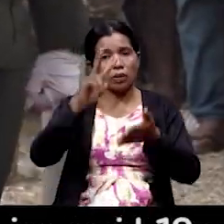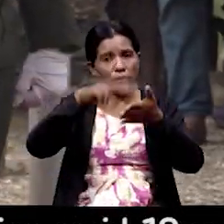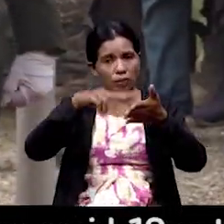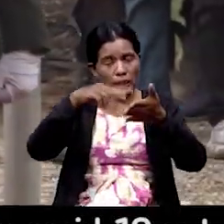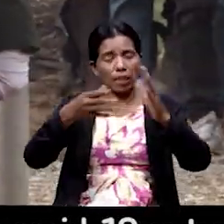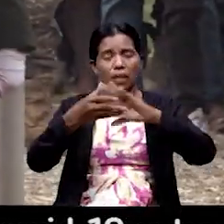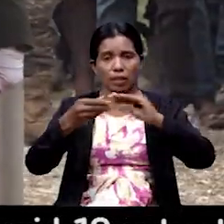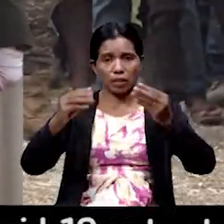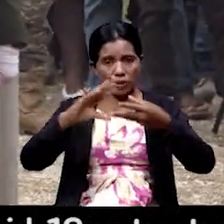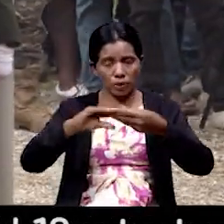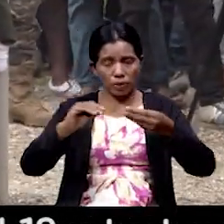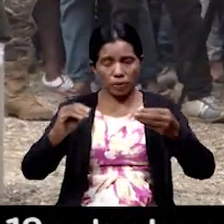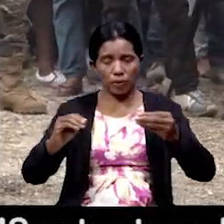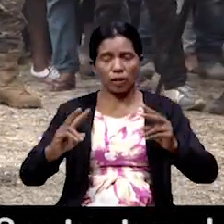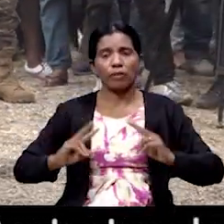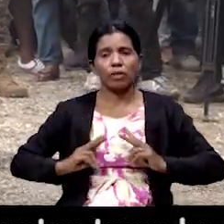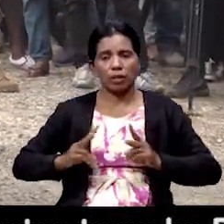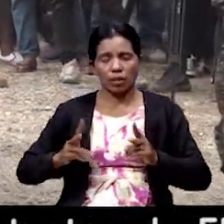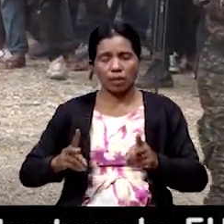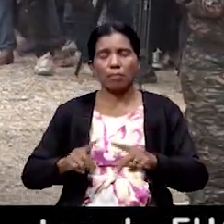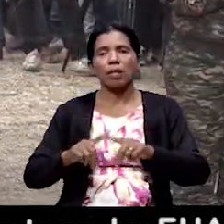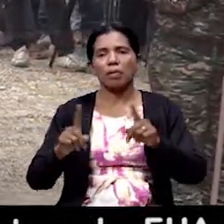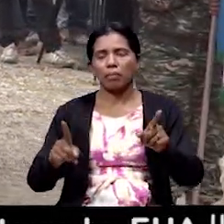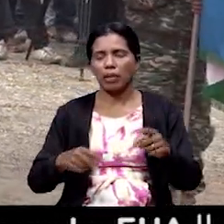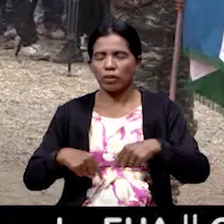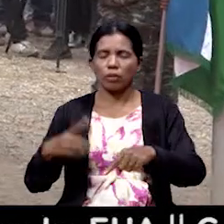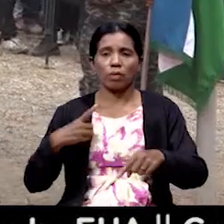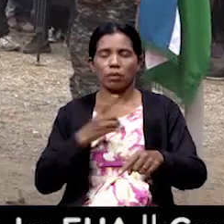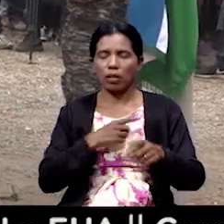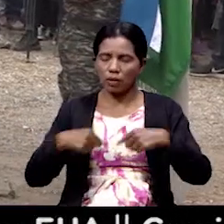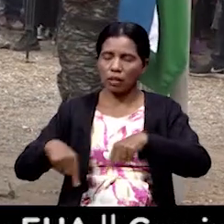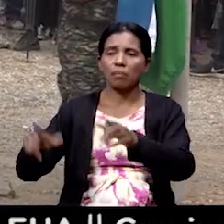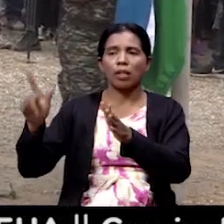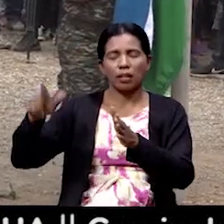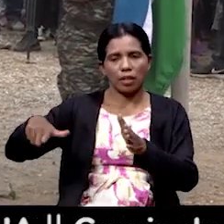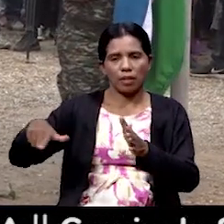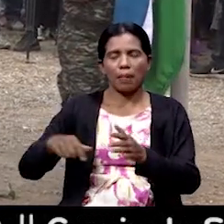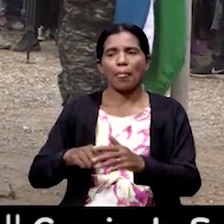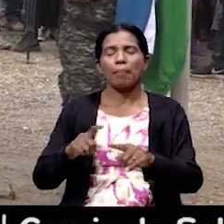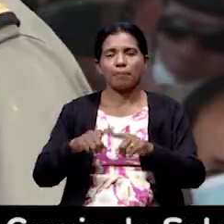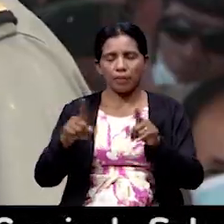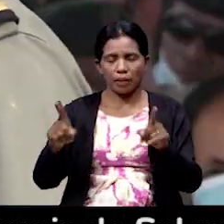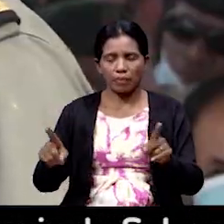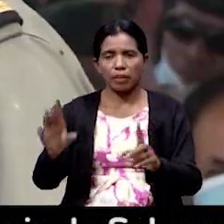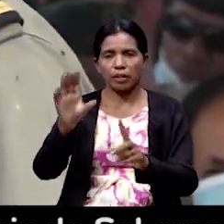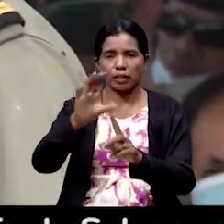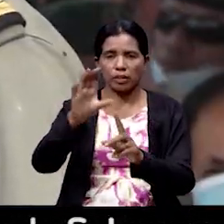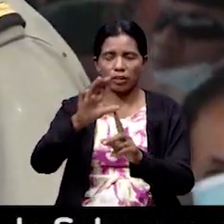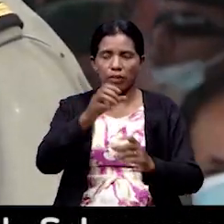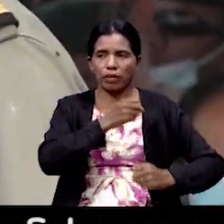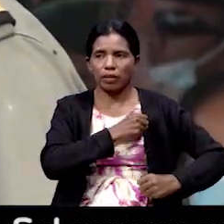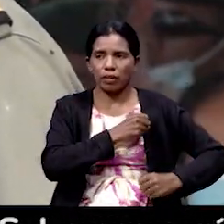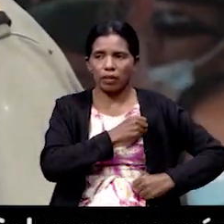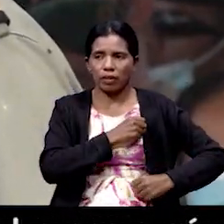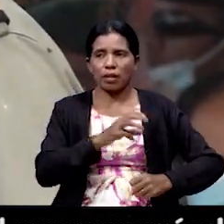biografia saudoso nian mai be deputado ne to tardi. Nune sefi gabinete estado maior tenente coronel Mario Baptista